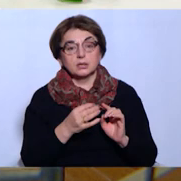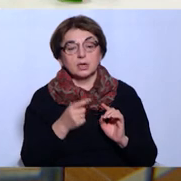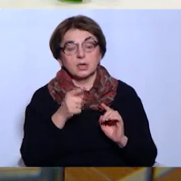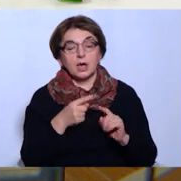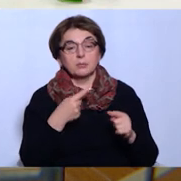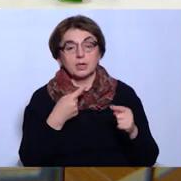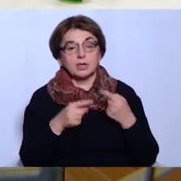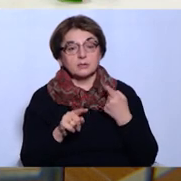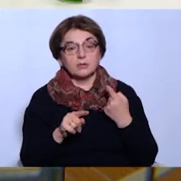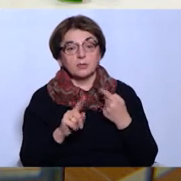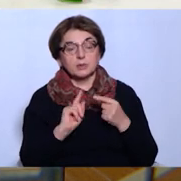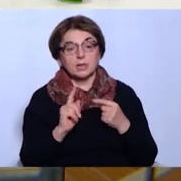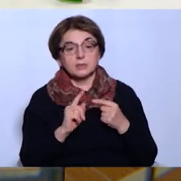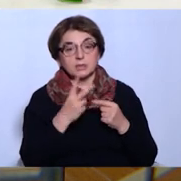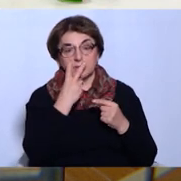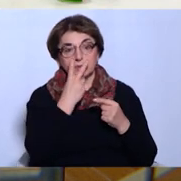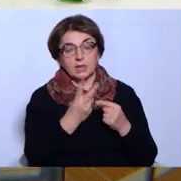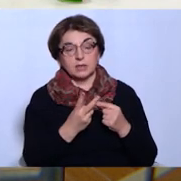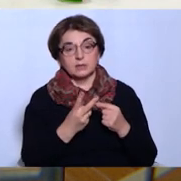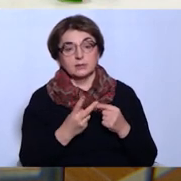ამ განსხვავებას, რაც ეხა